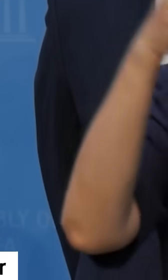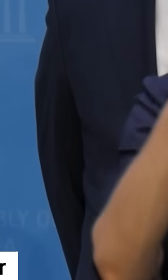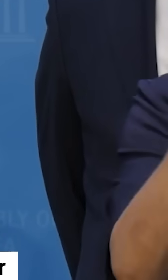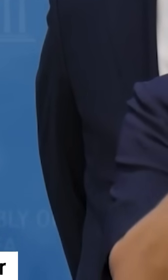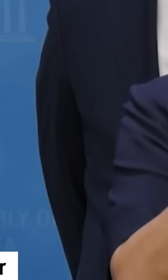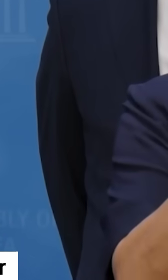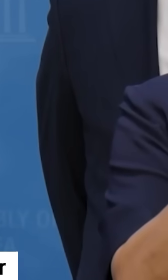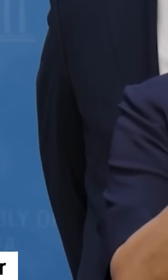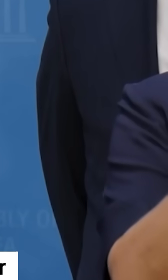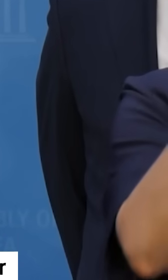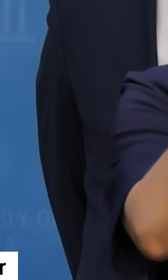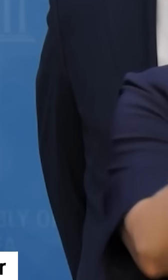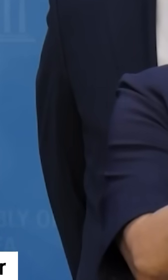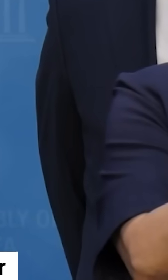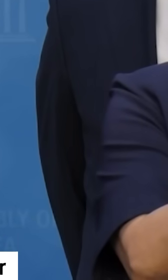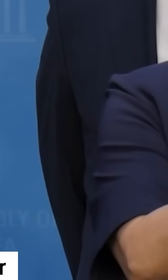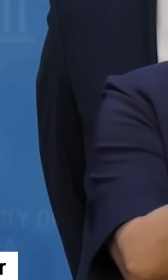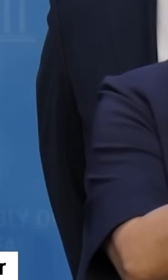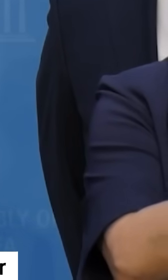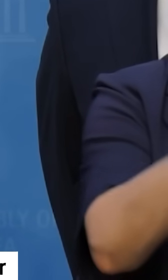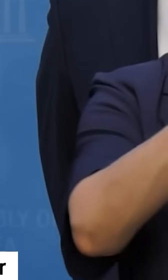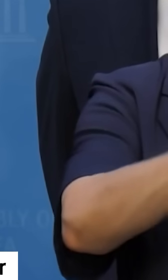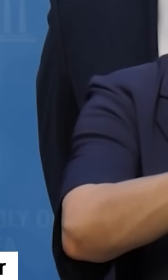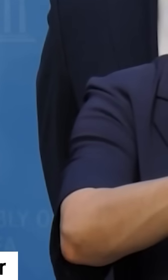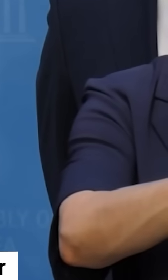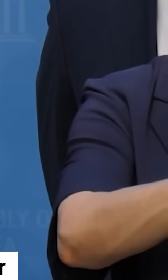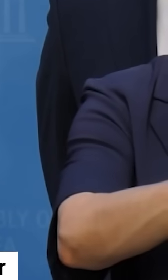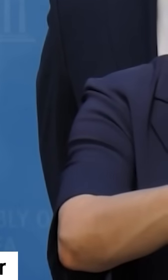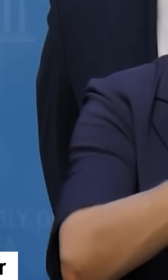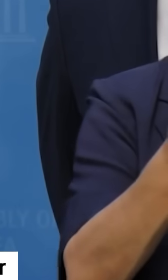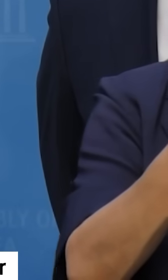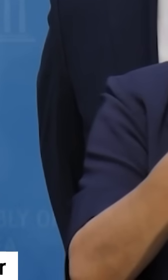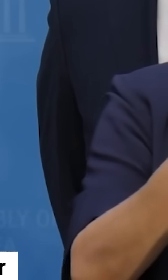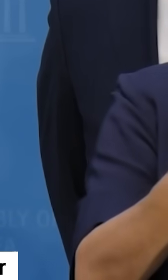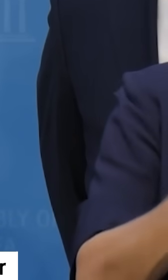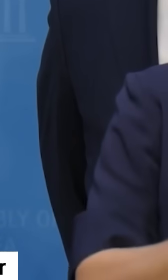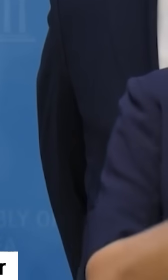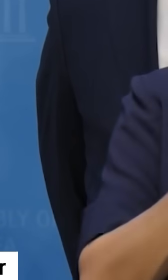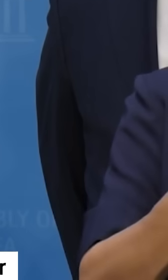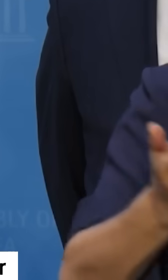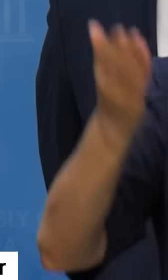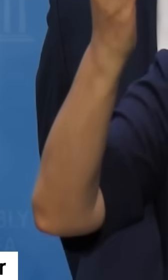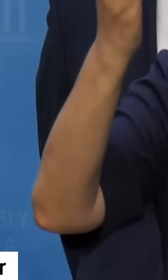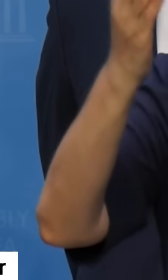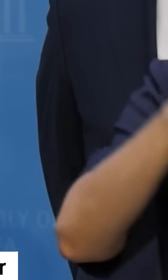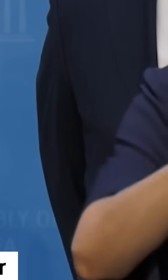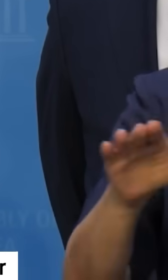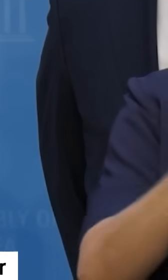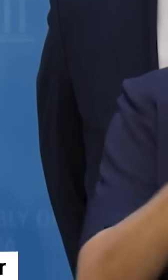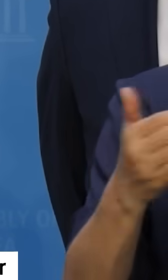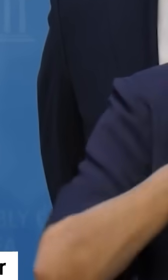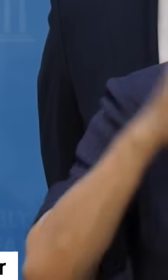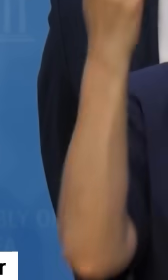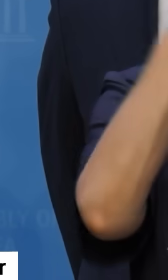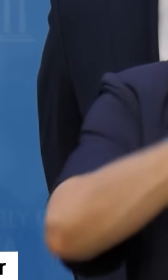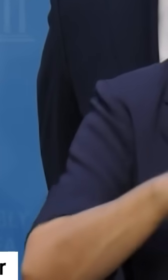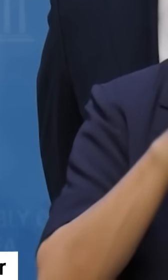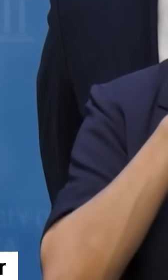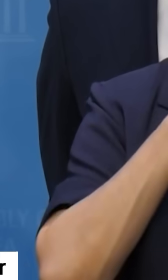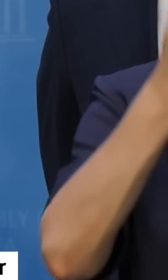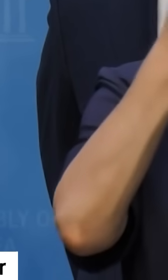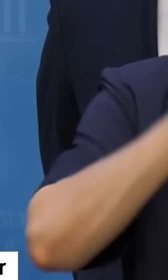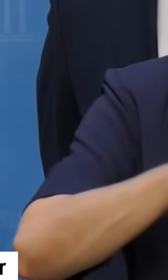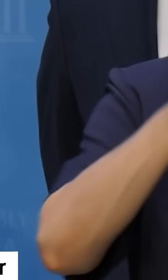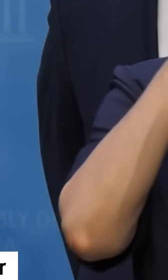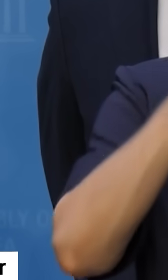전통시장에서 구매하는 경우에 한하여 한도를 상향하는 방향을 병행해야 정책의 실질적인